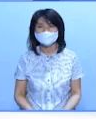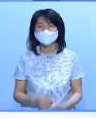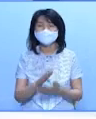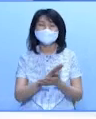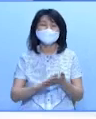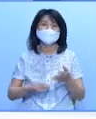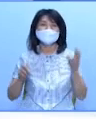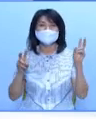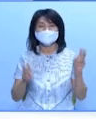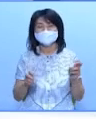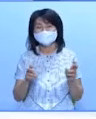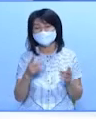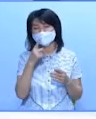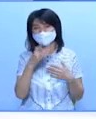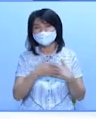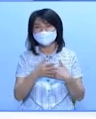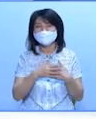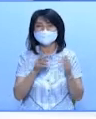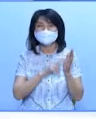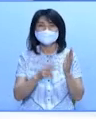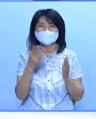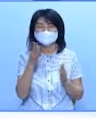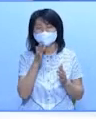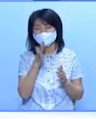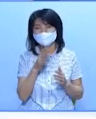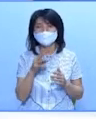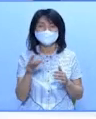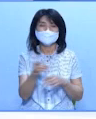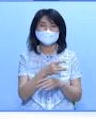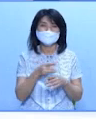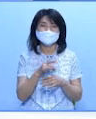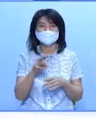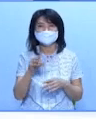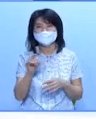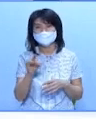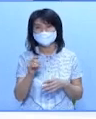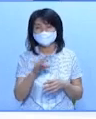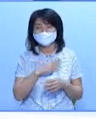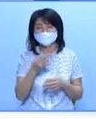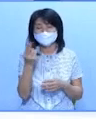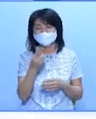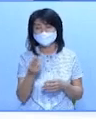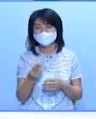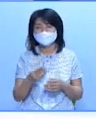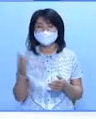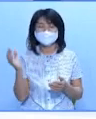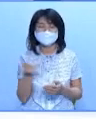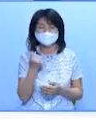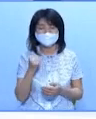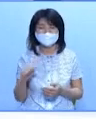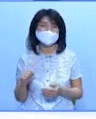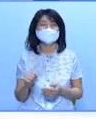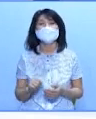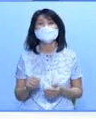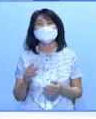В продолжении темы. В преддверии 75-летия в районе Теренколь стартовал онлайн-конкурс рисунков «Салют Победа». Школьники изображают